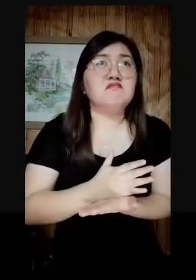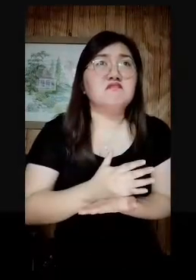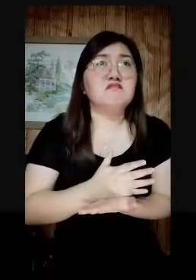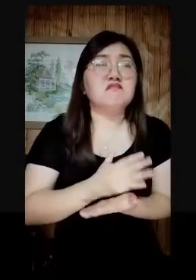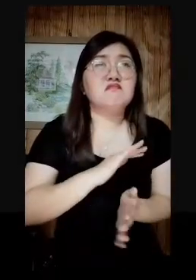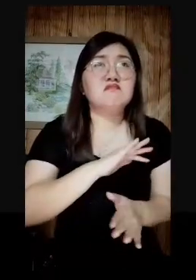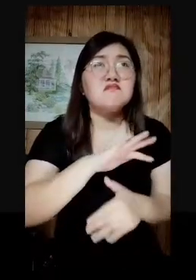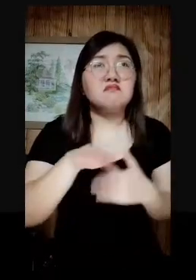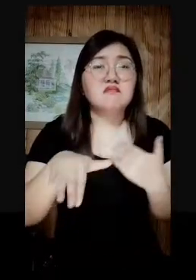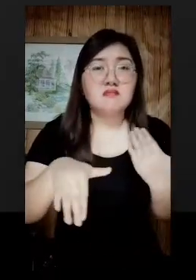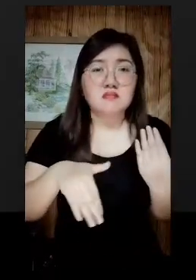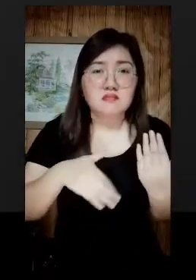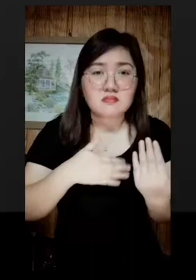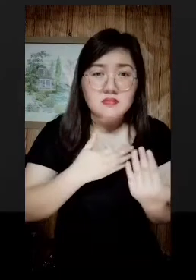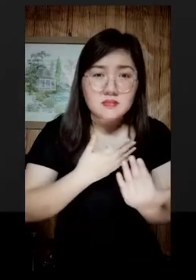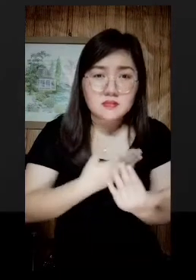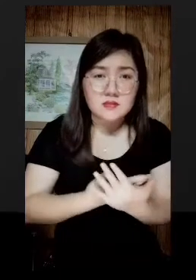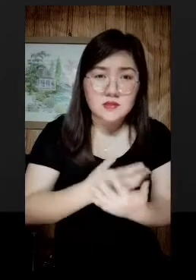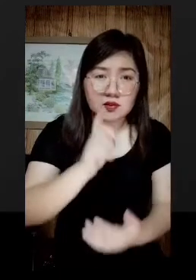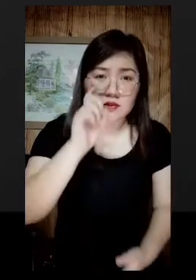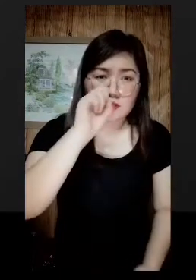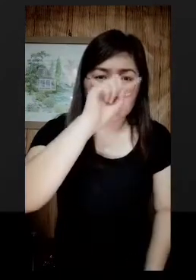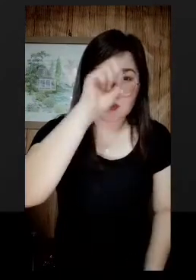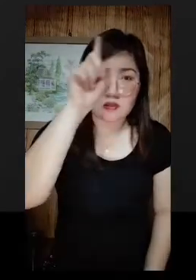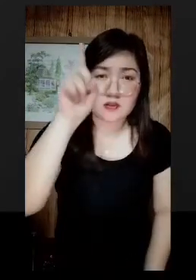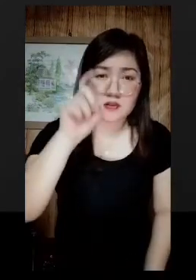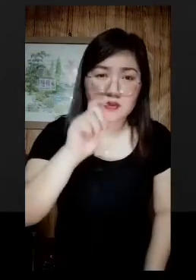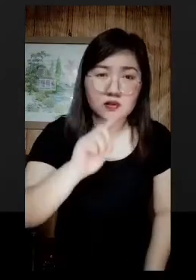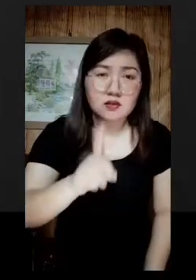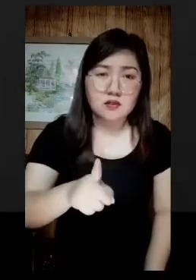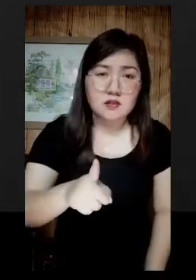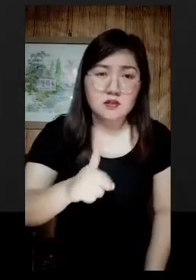Lahat nagtatanong, nasaan ang